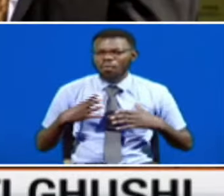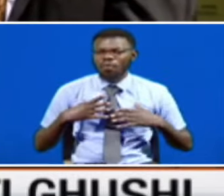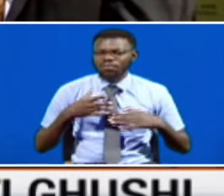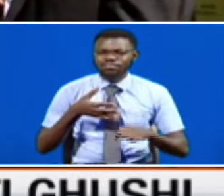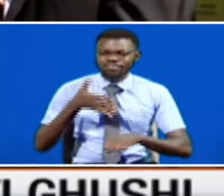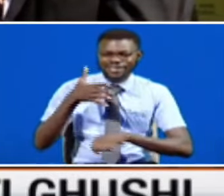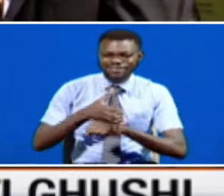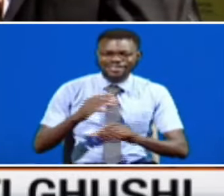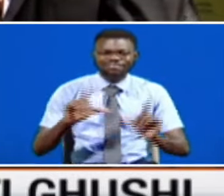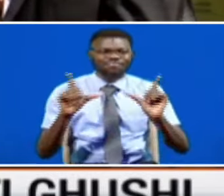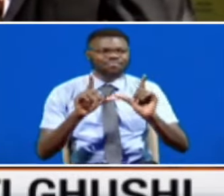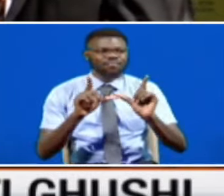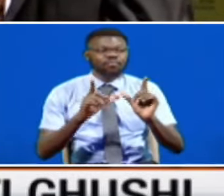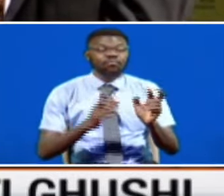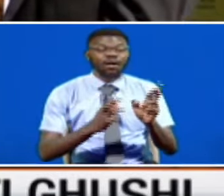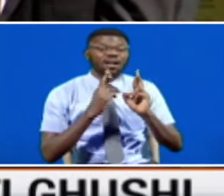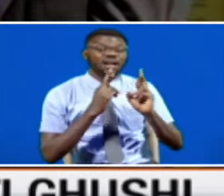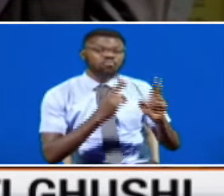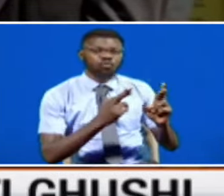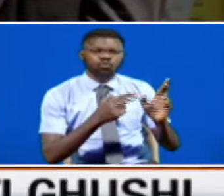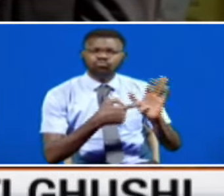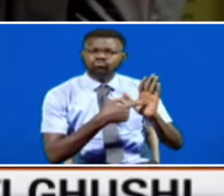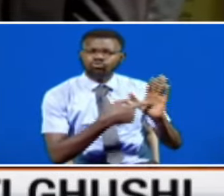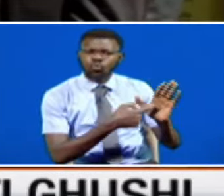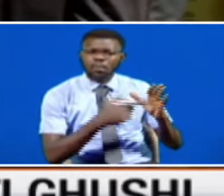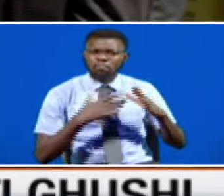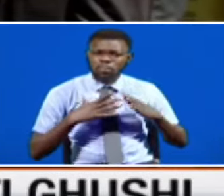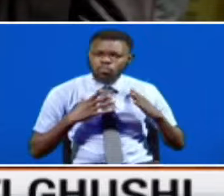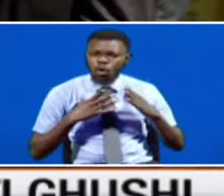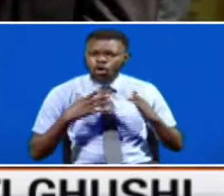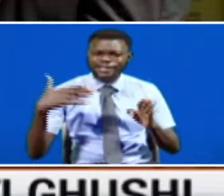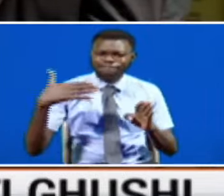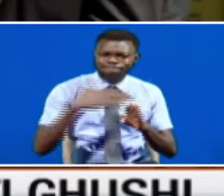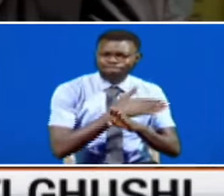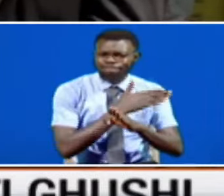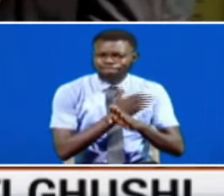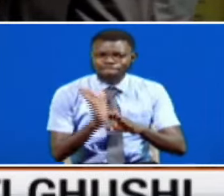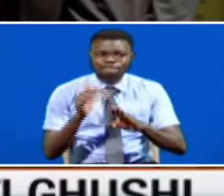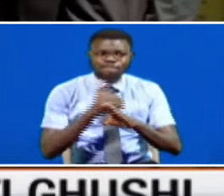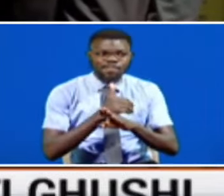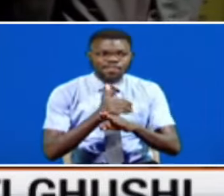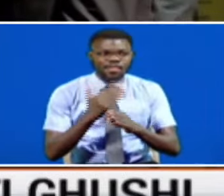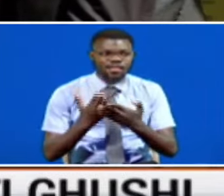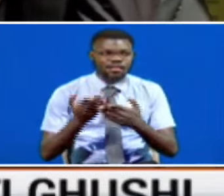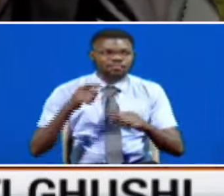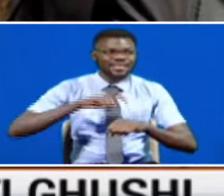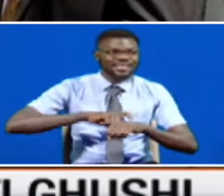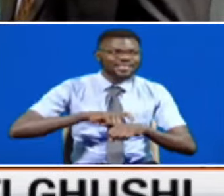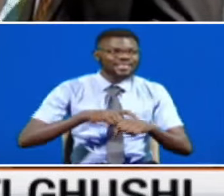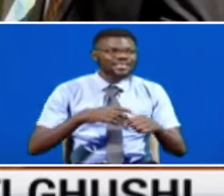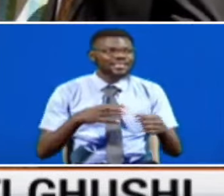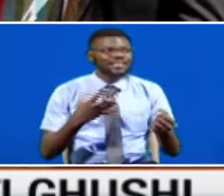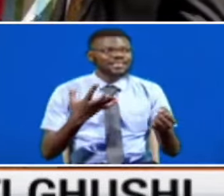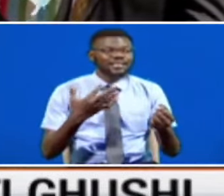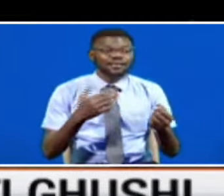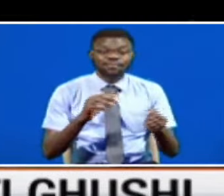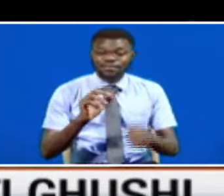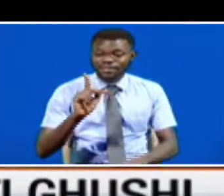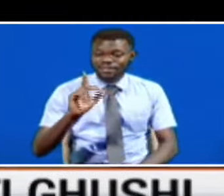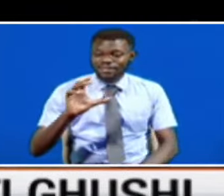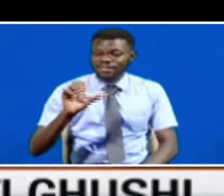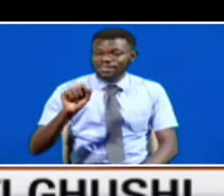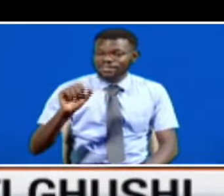certificates. Ripoti hiyo imefichua mbinu kadhaa za kughushi vyeti zikiwemo kubadilishwa kwa alama ya wastani ya